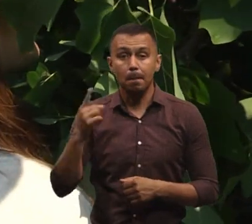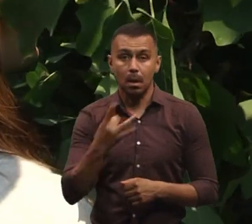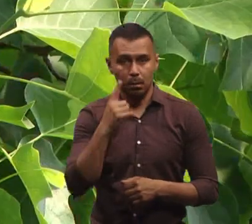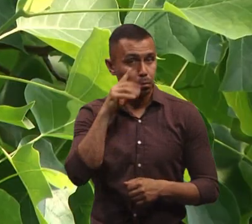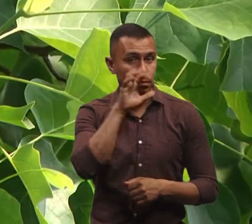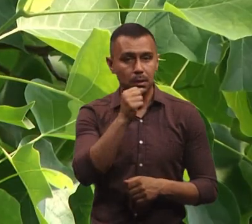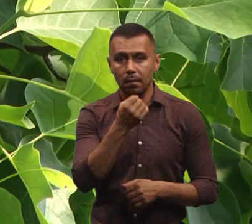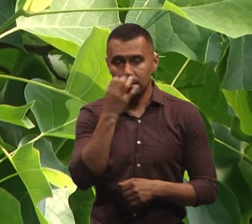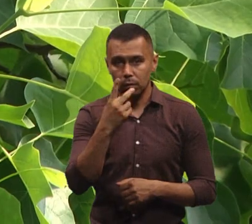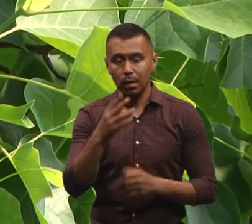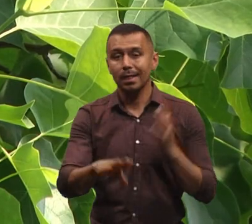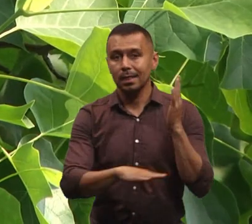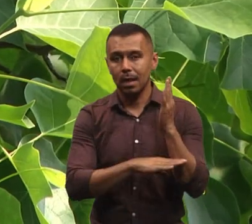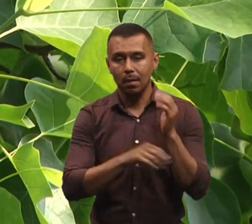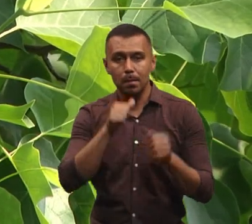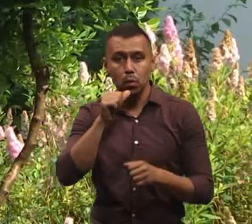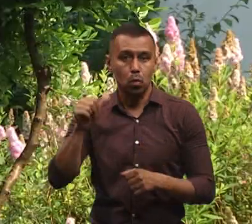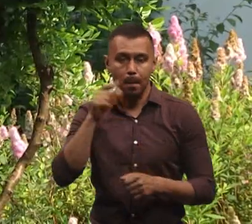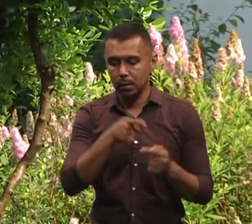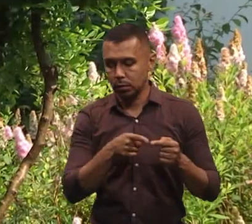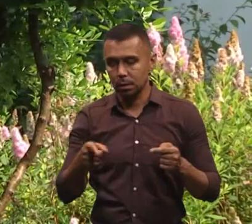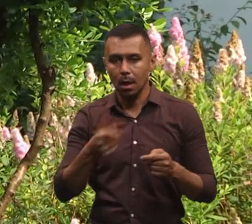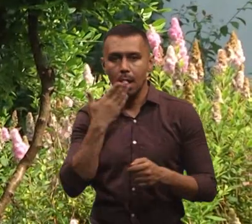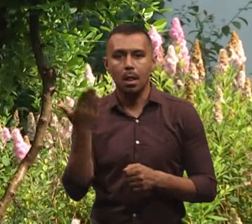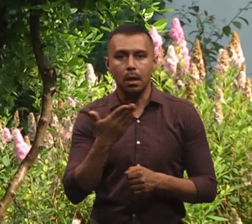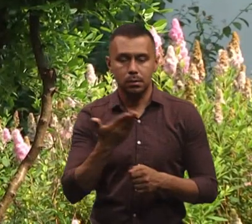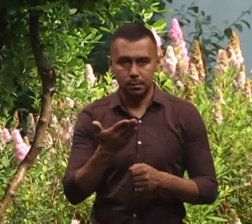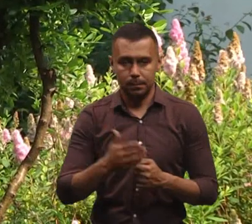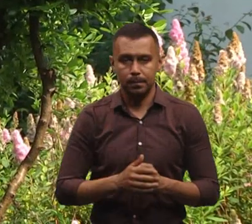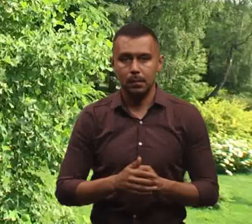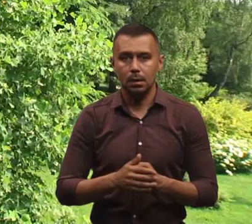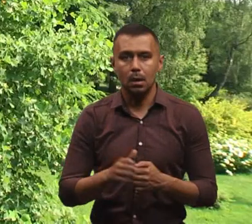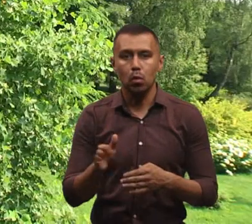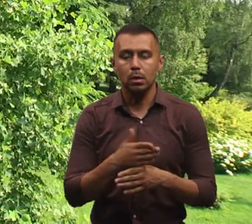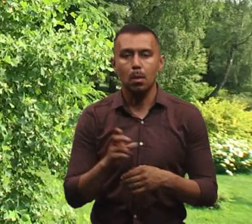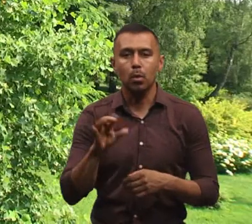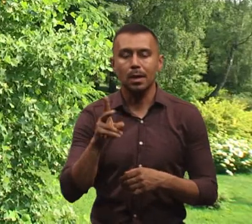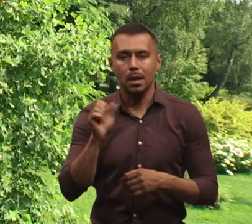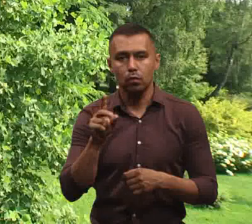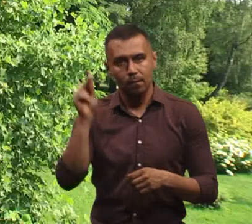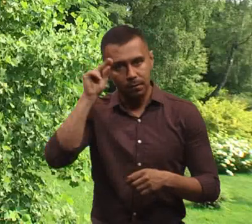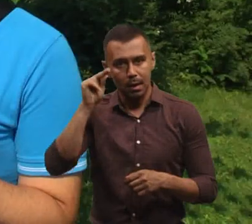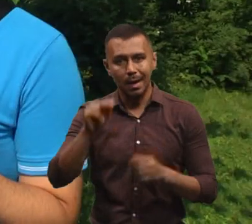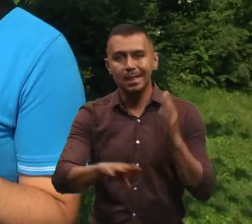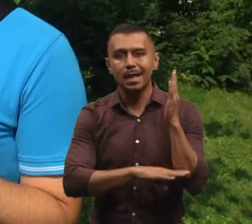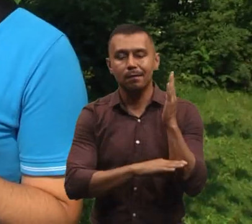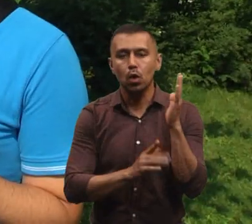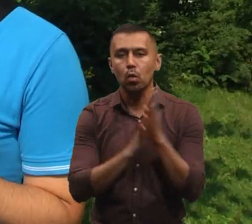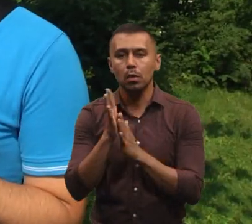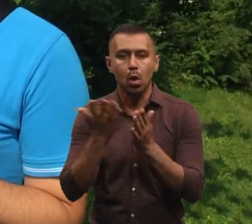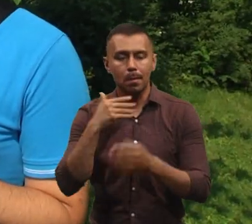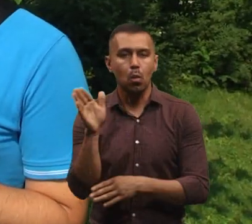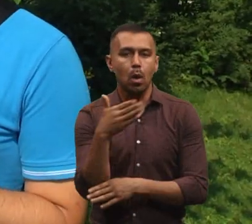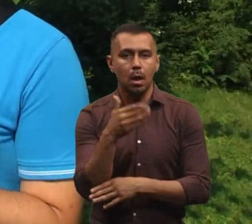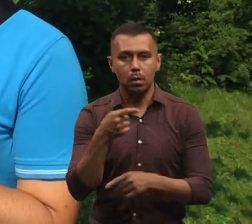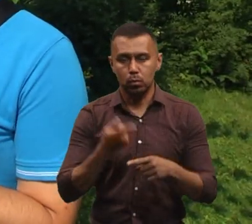помітив квітку тюльпанового дерева минулого року під час лекції з дендрології – розділу ботаніки, що вивчає деревні рослини. Коли ми гуляли